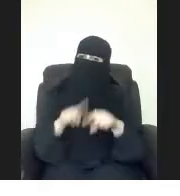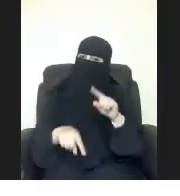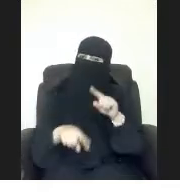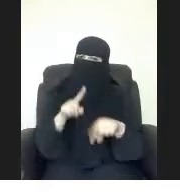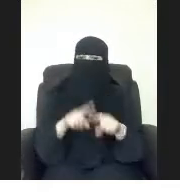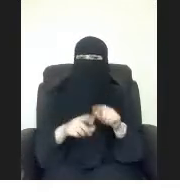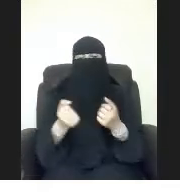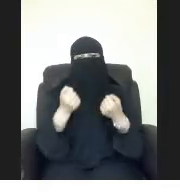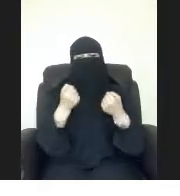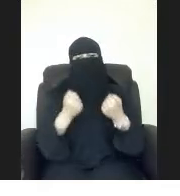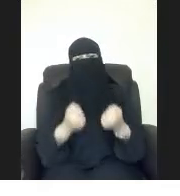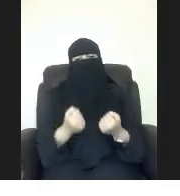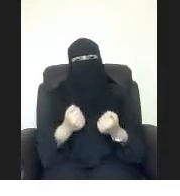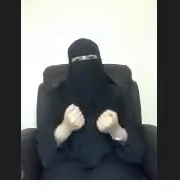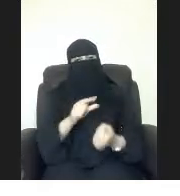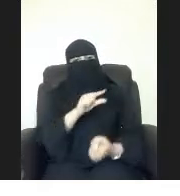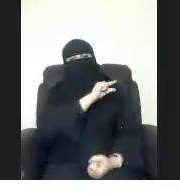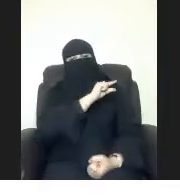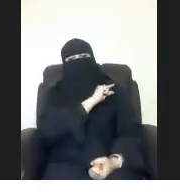كانت تواجه